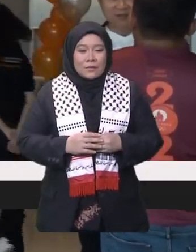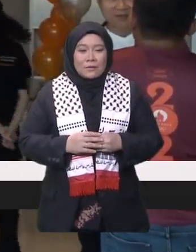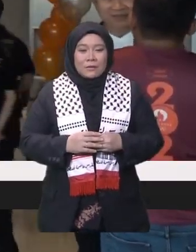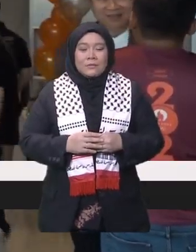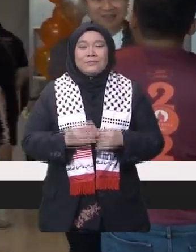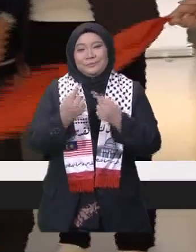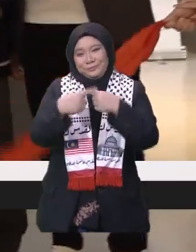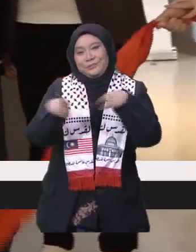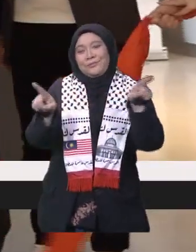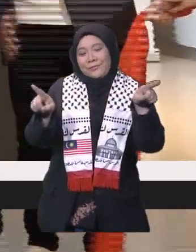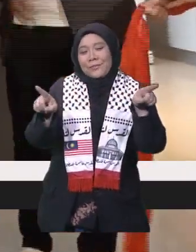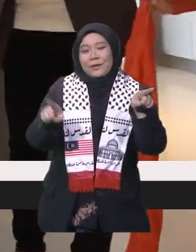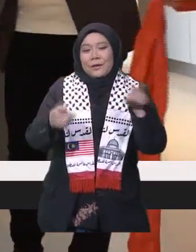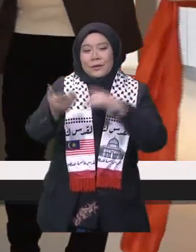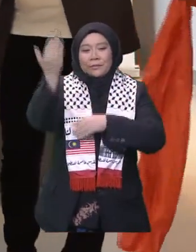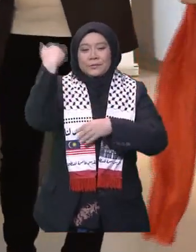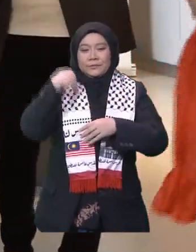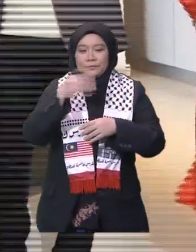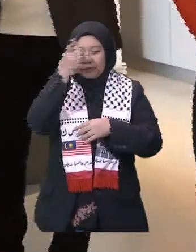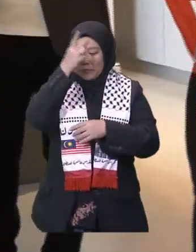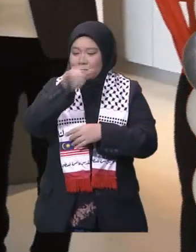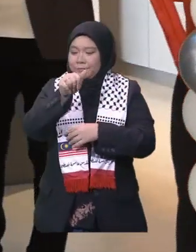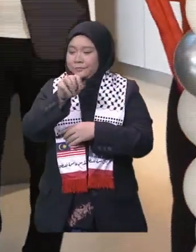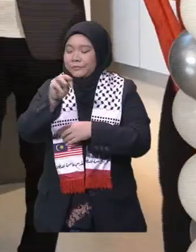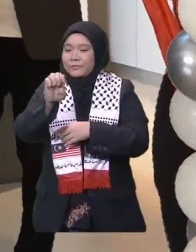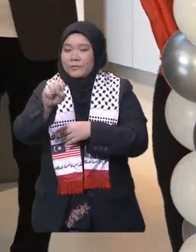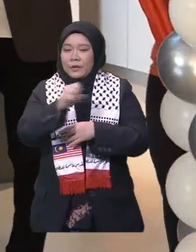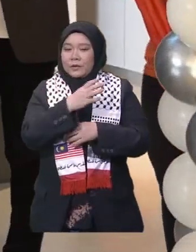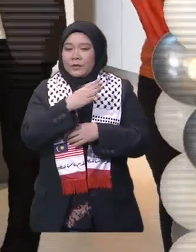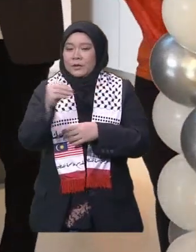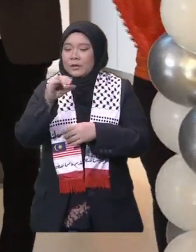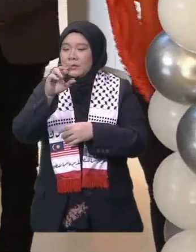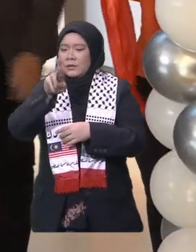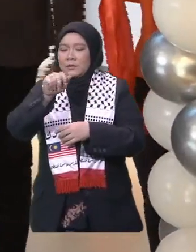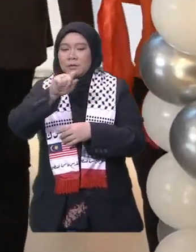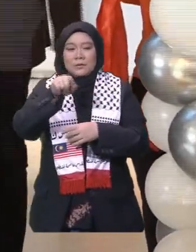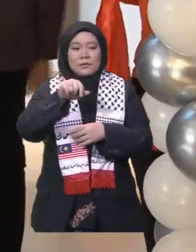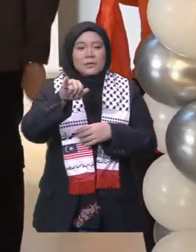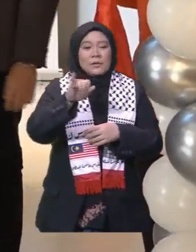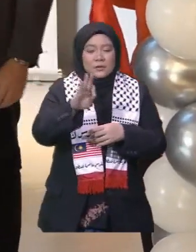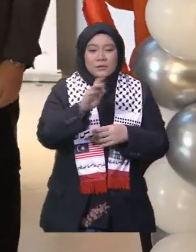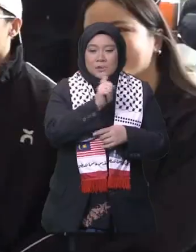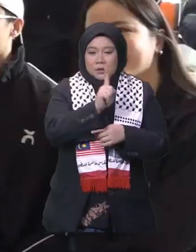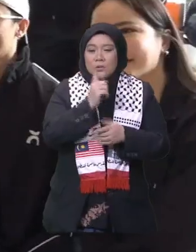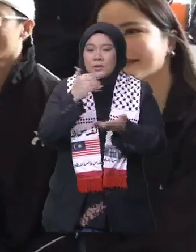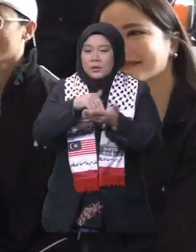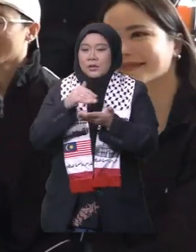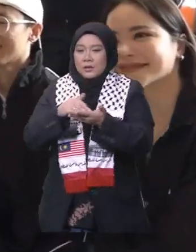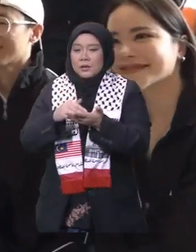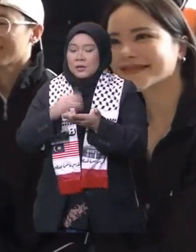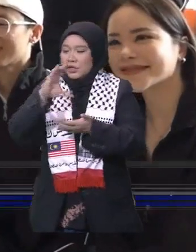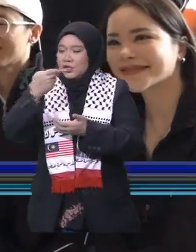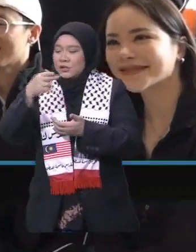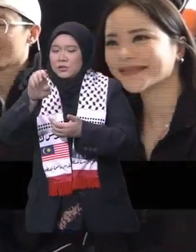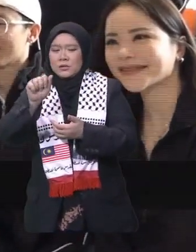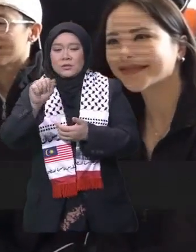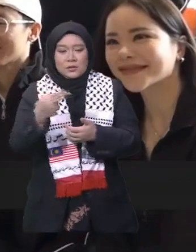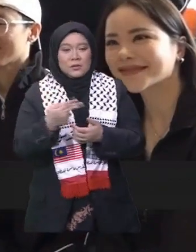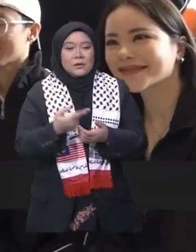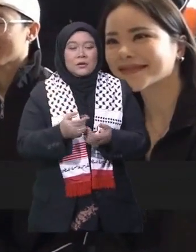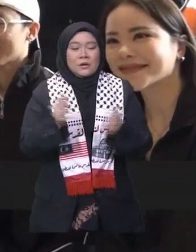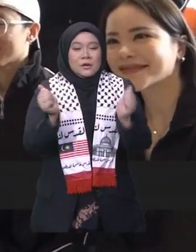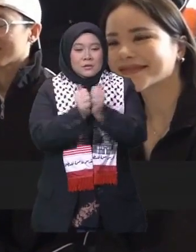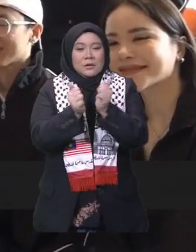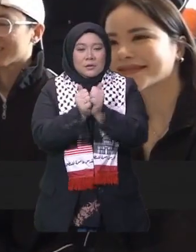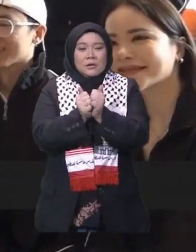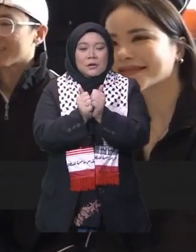dia berbeza lah. Dahulu Datuk James, Datuk Razif bersama seorang lagi bekas pemain negara, Datuk Chia Sun Kit, hadir pada majlis pelancaran